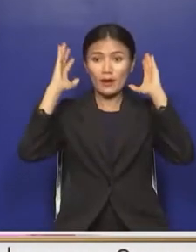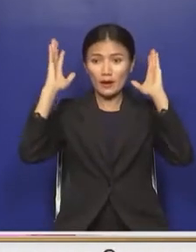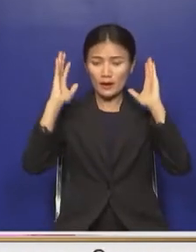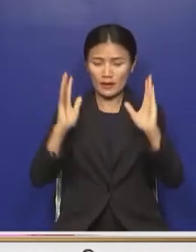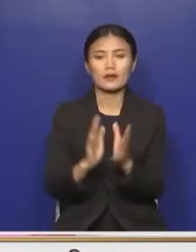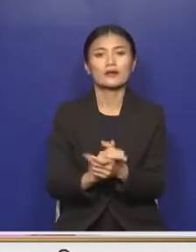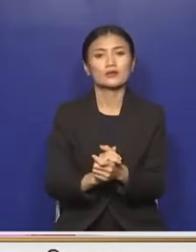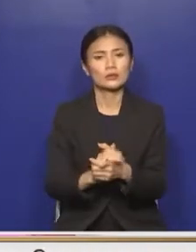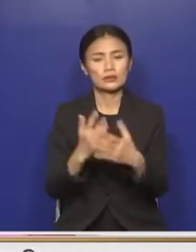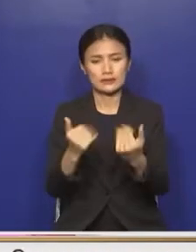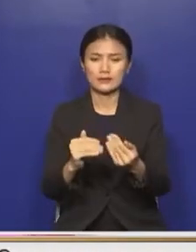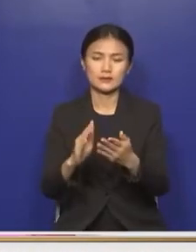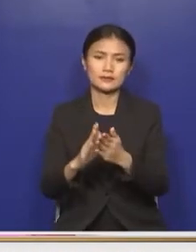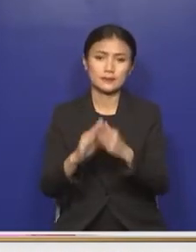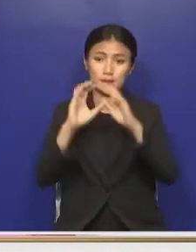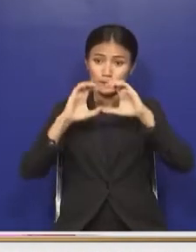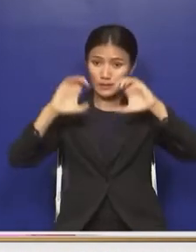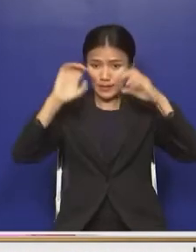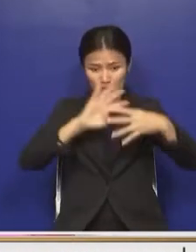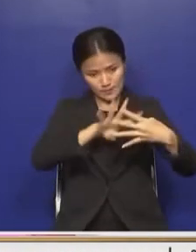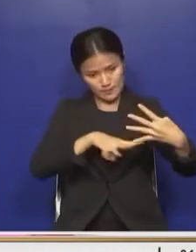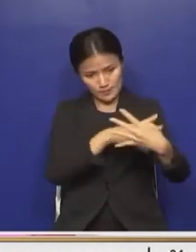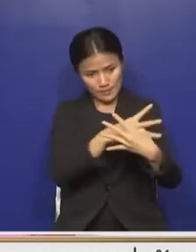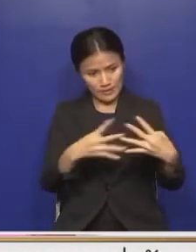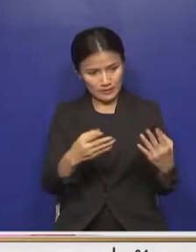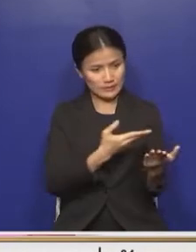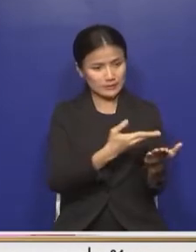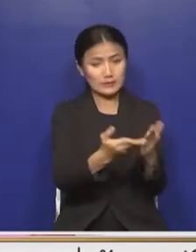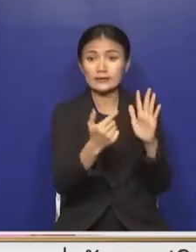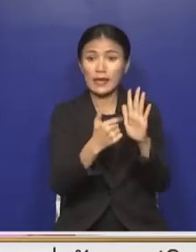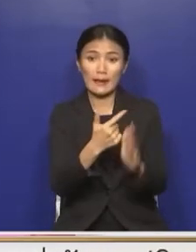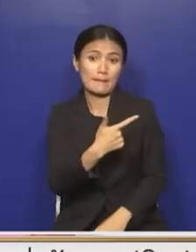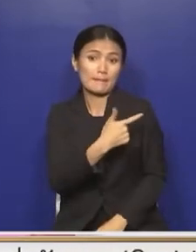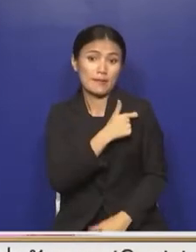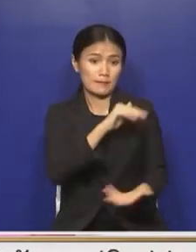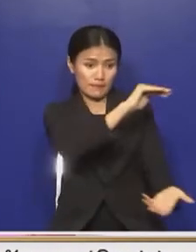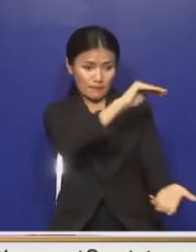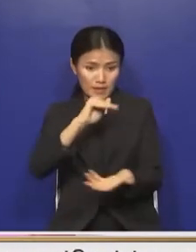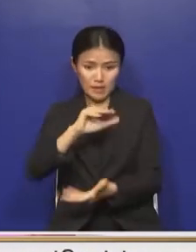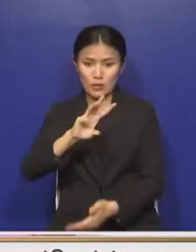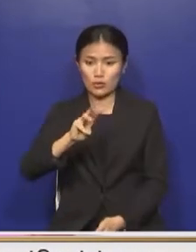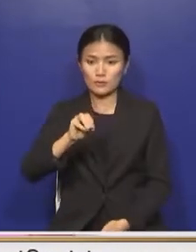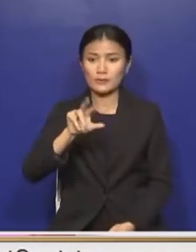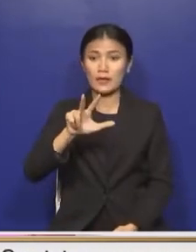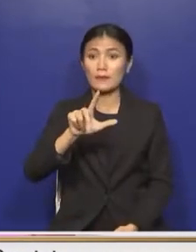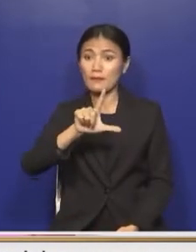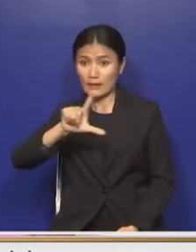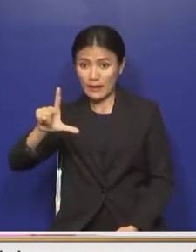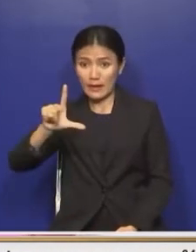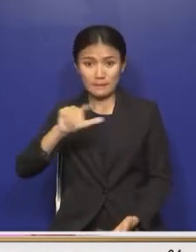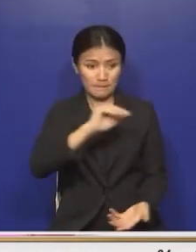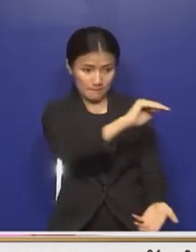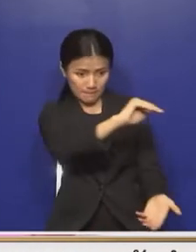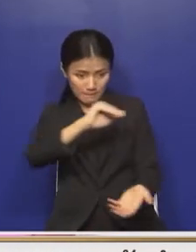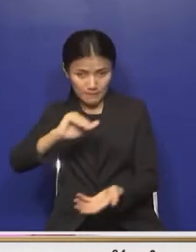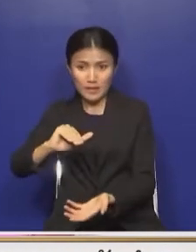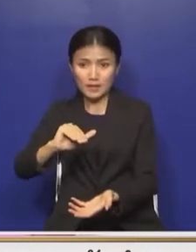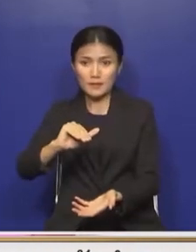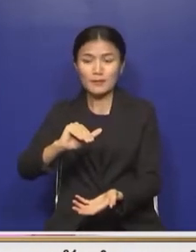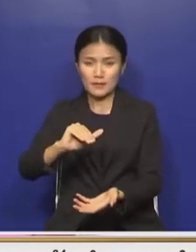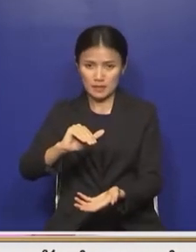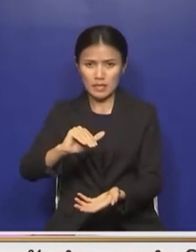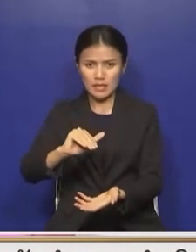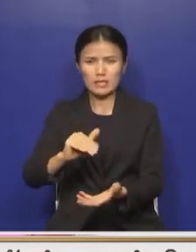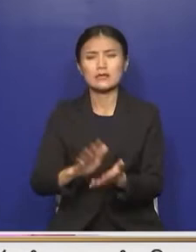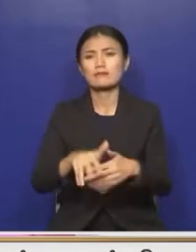มีแผนงานที่จะสั่งซื้อวัคซีนจำนวน63ล้านโด๊สเพียงพอต่อครึ่งหนึ่งของประชากรในประเทศ